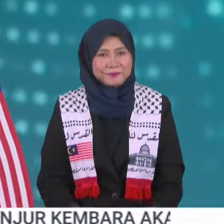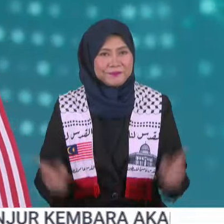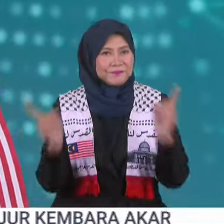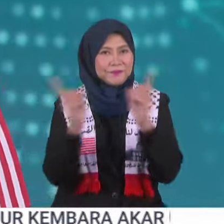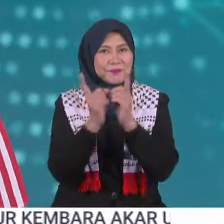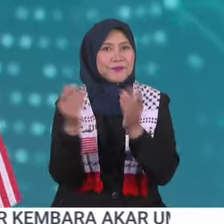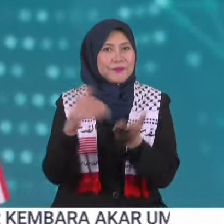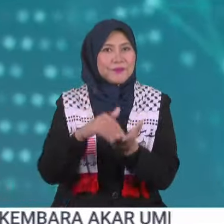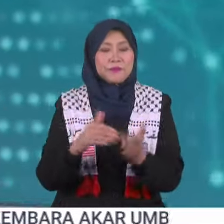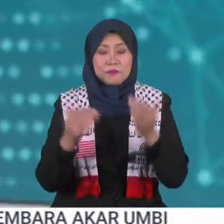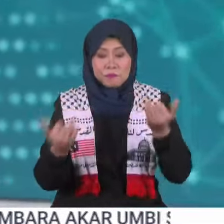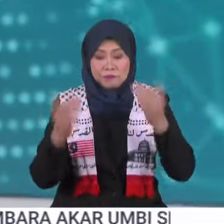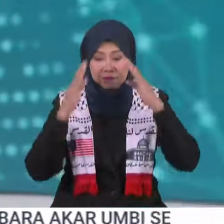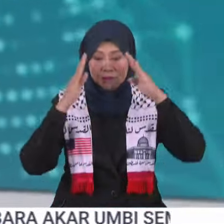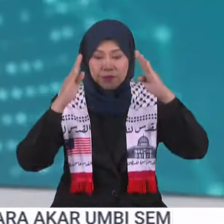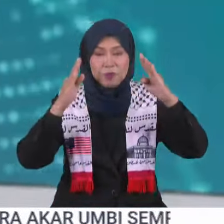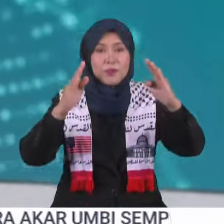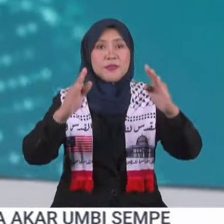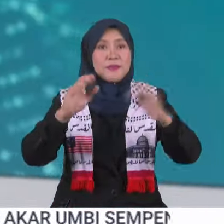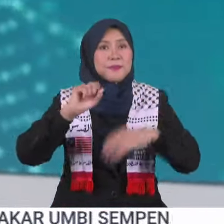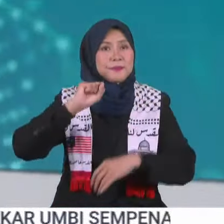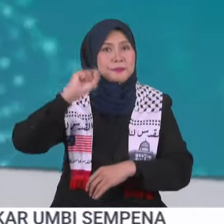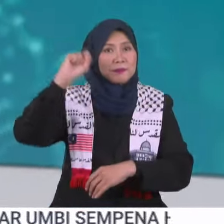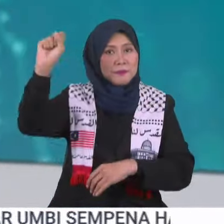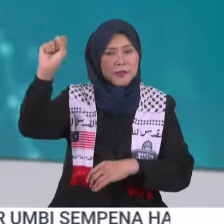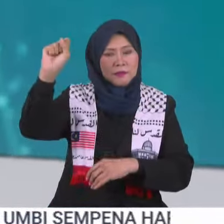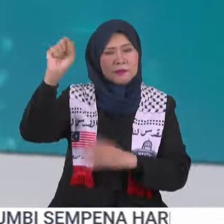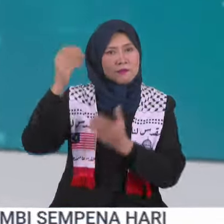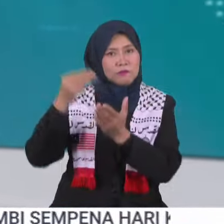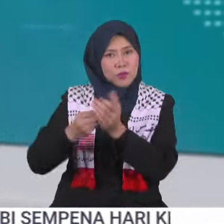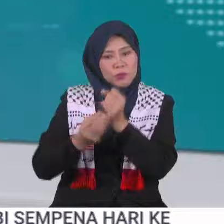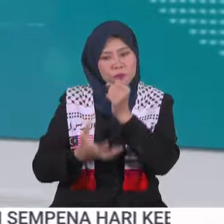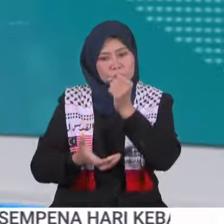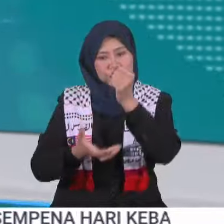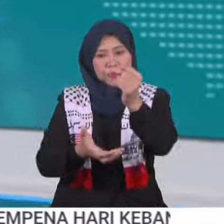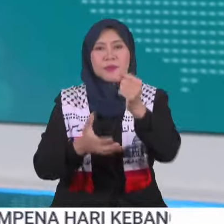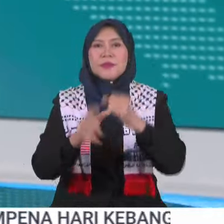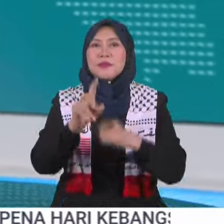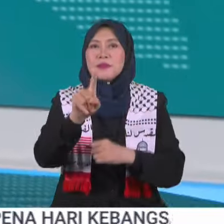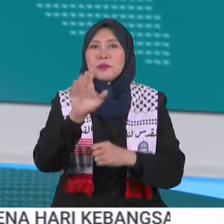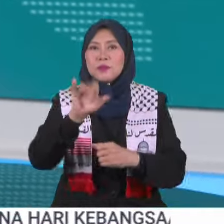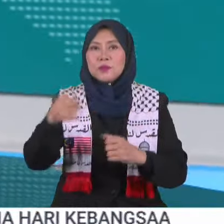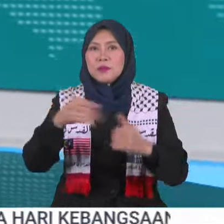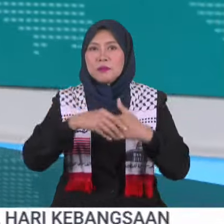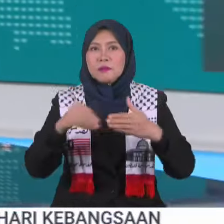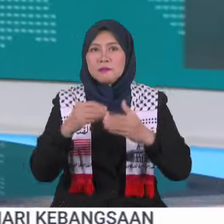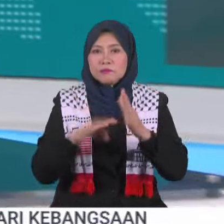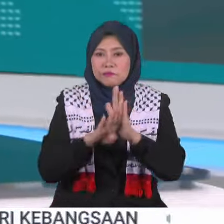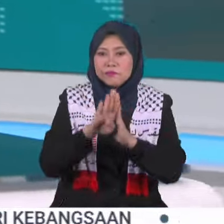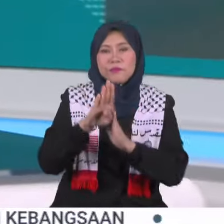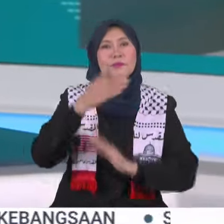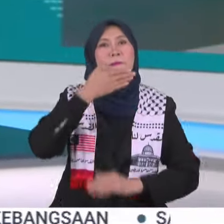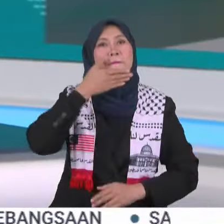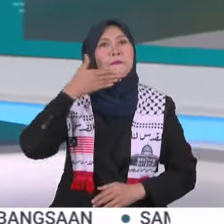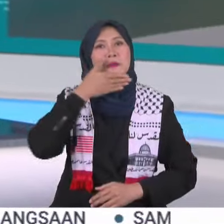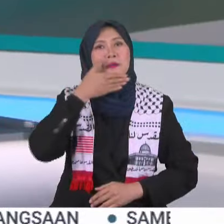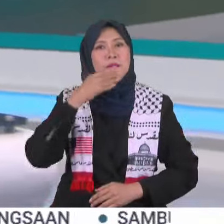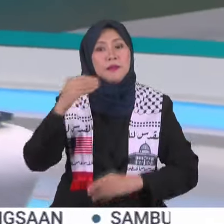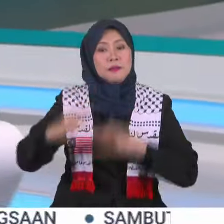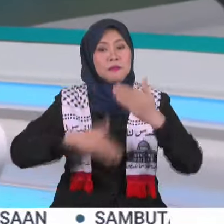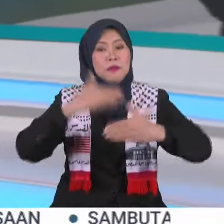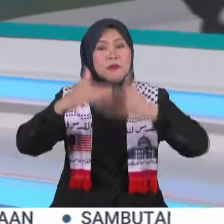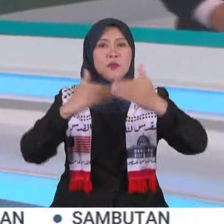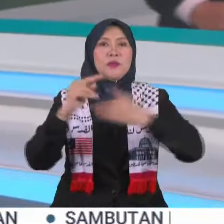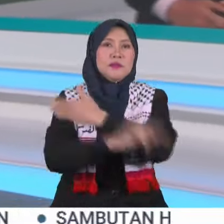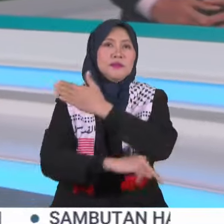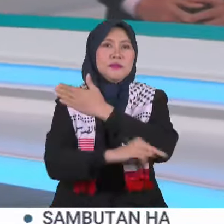Bertemu kembali. Antara fokus negeri di bawah bayu, Sabah peruntuk lebih 100 juta ringgit untuk pembangunan belia serta kemajuan